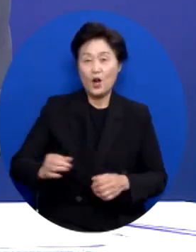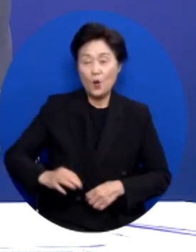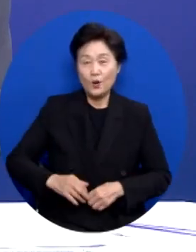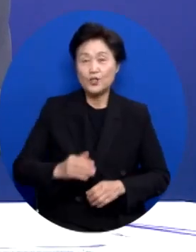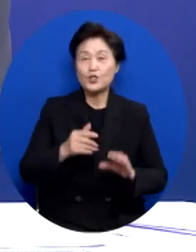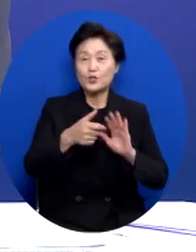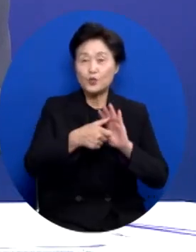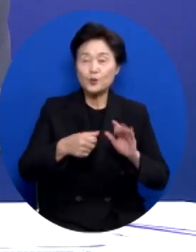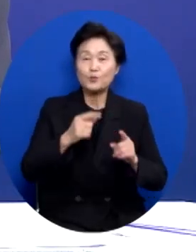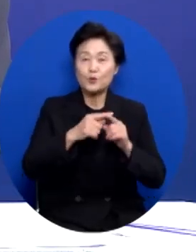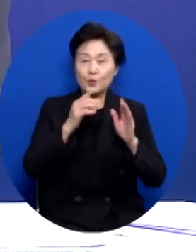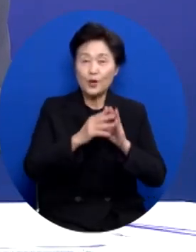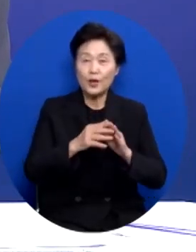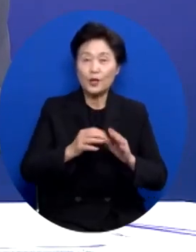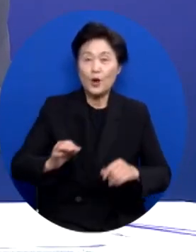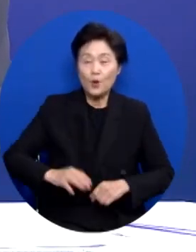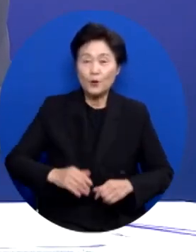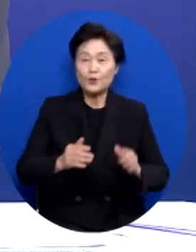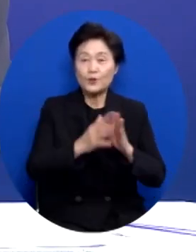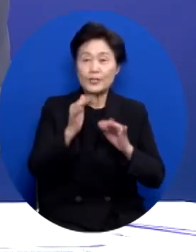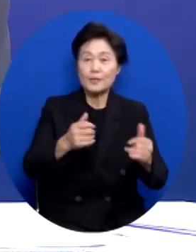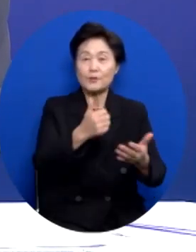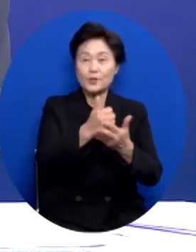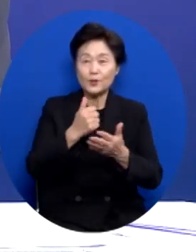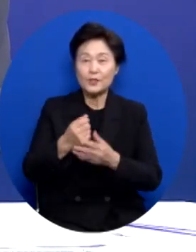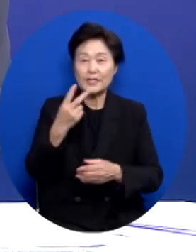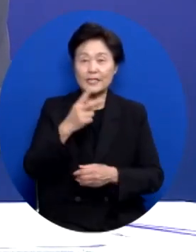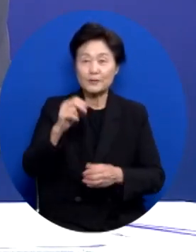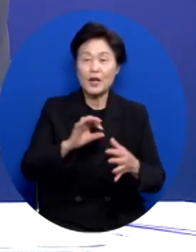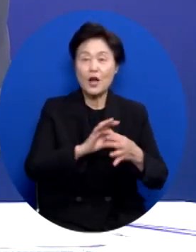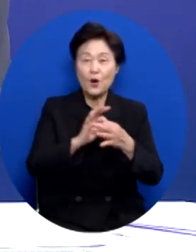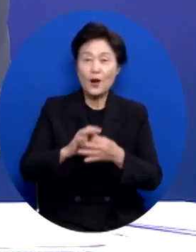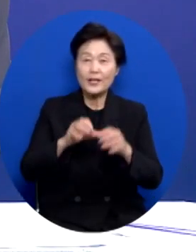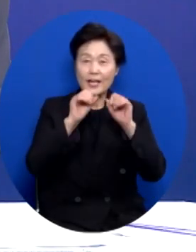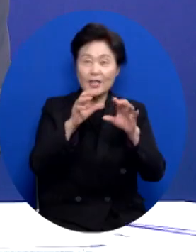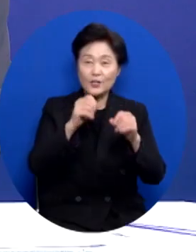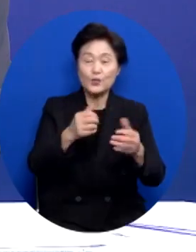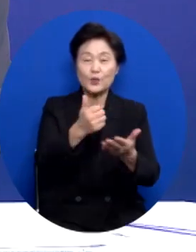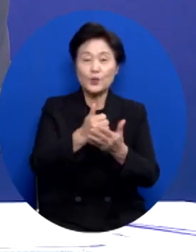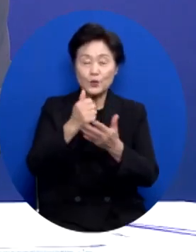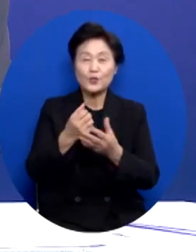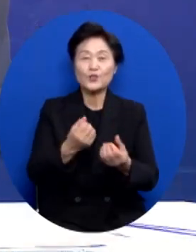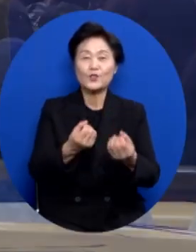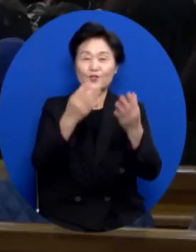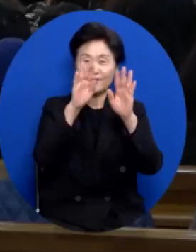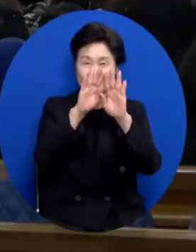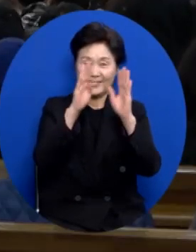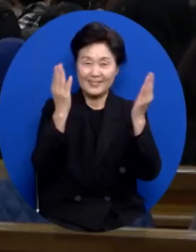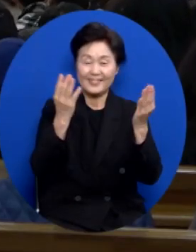원주 중부교회는 원주 시민을 초청하는 2024 관계전도 초청축제를 개최했습니다.